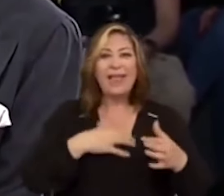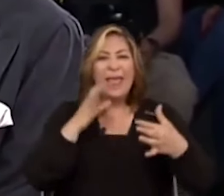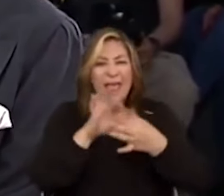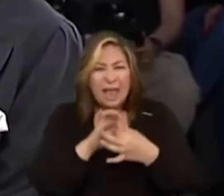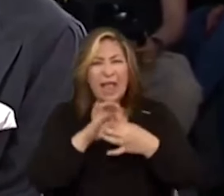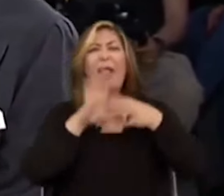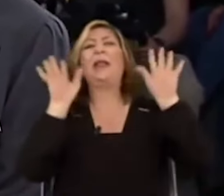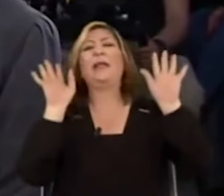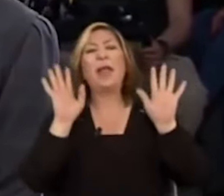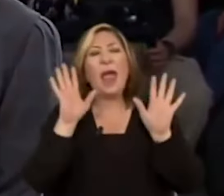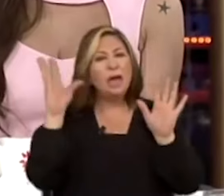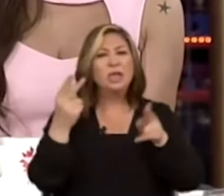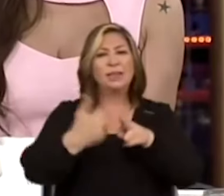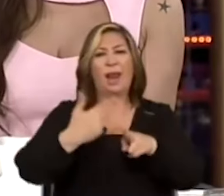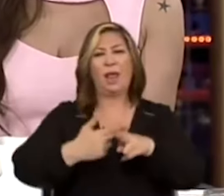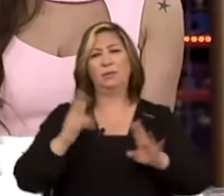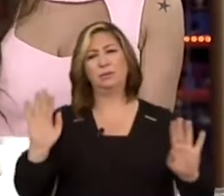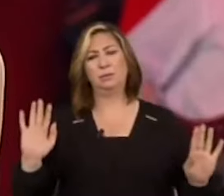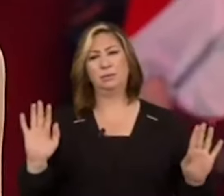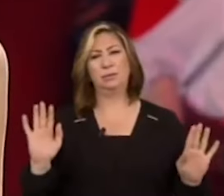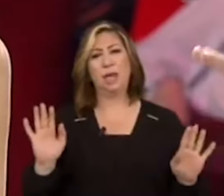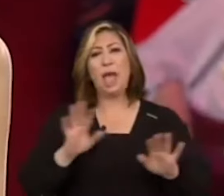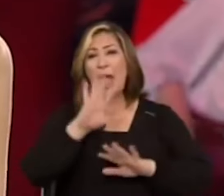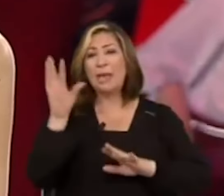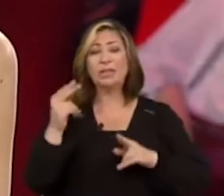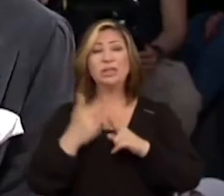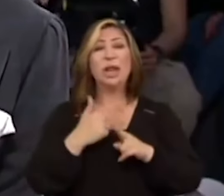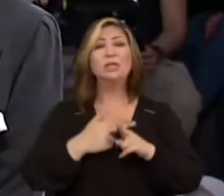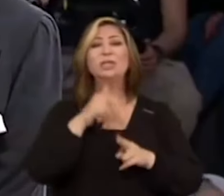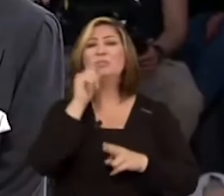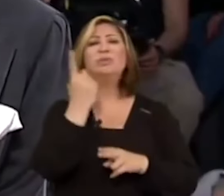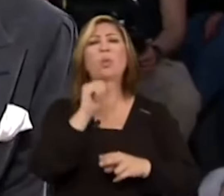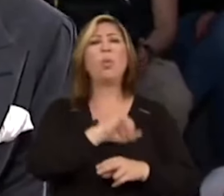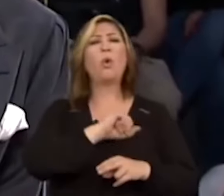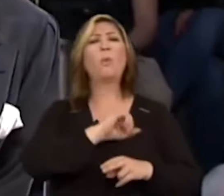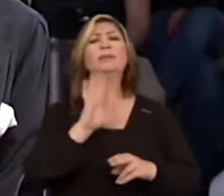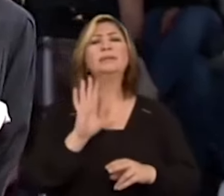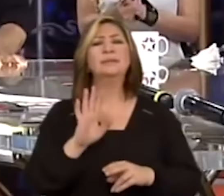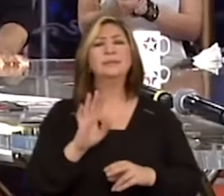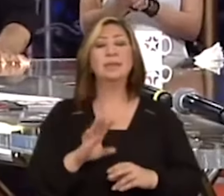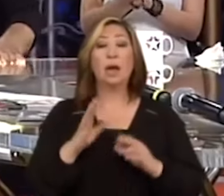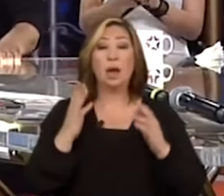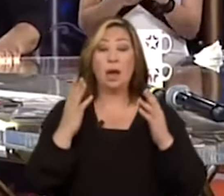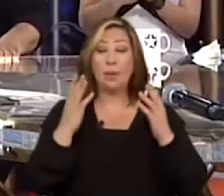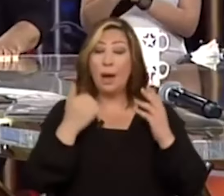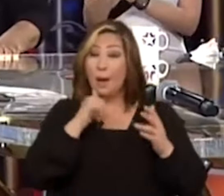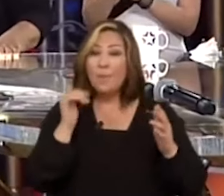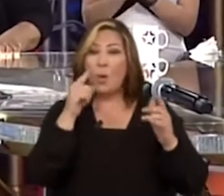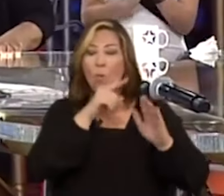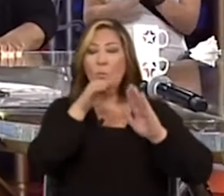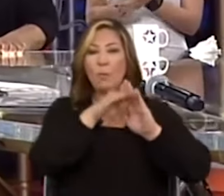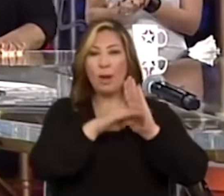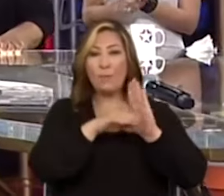ilgilendirsin, ilgilendirmesin her şeyi dener. Evet, bir doğru. Her şeyi dener ve hiçbir şeyden korkmaz. Abi o